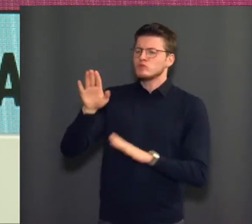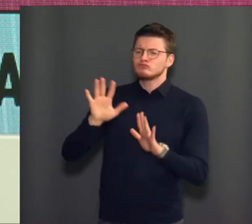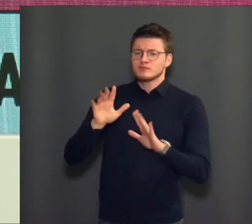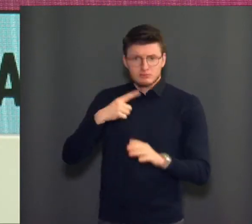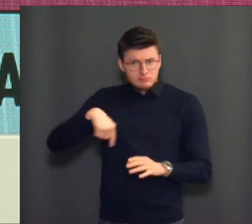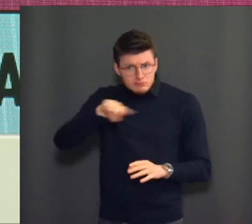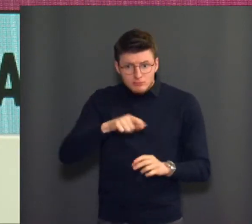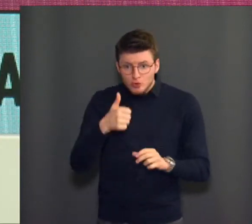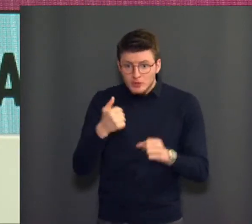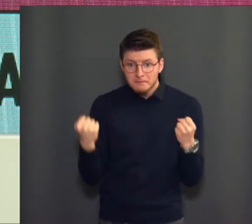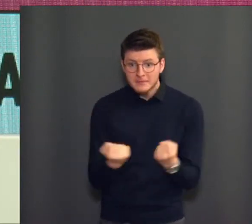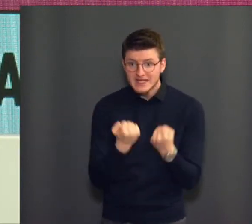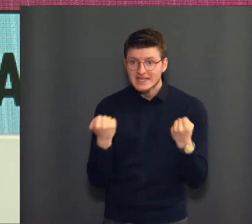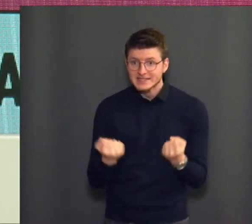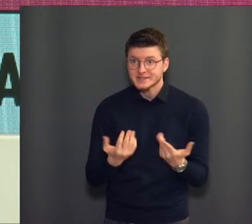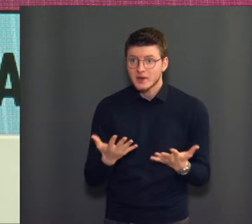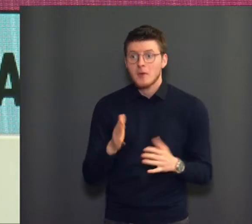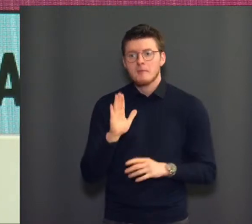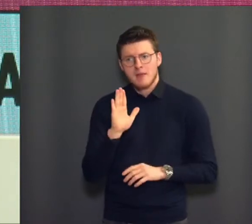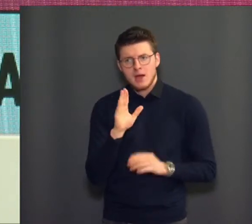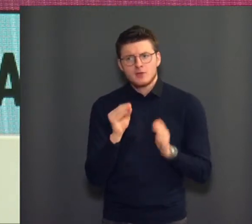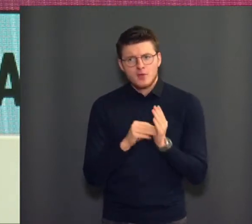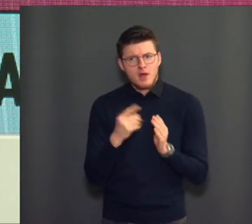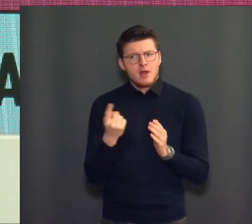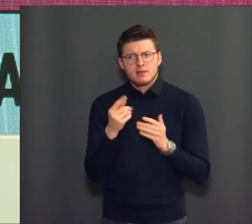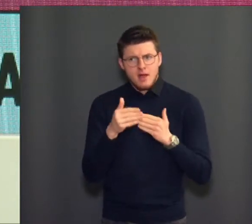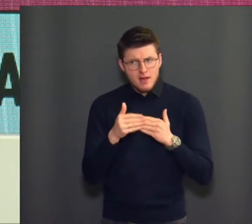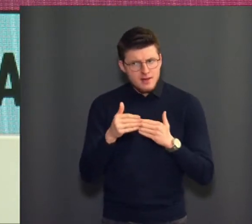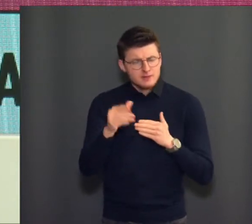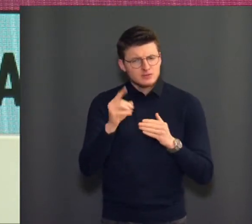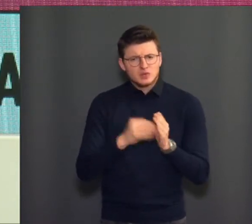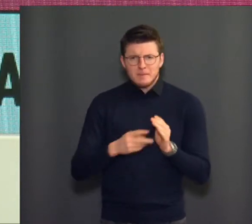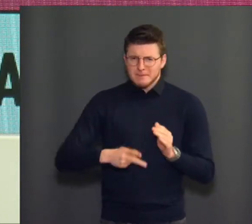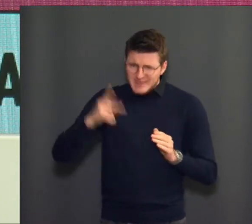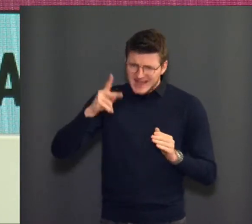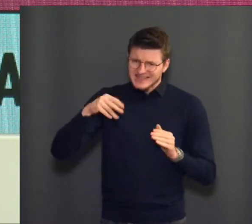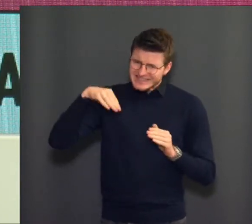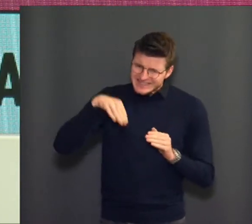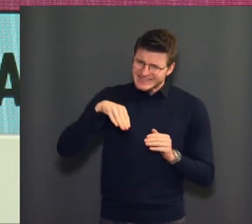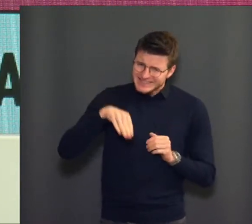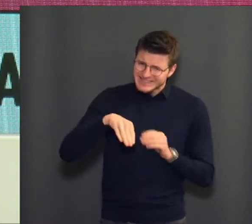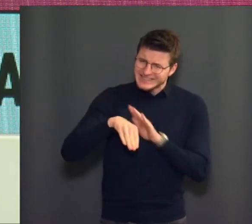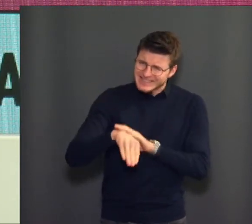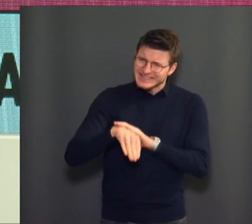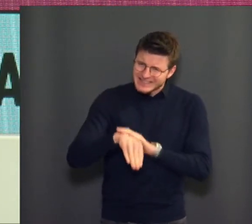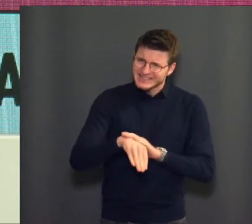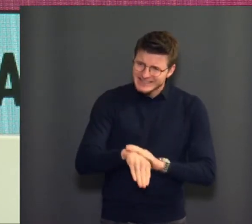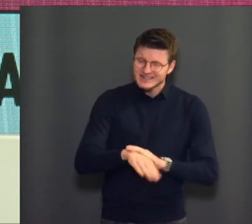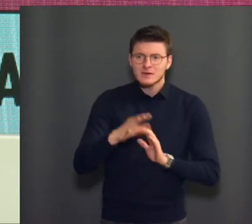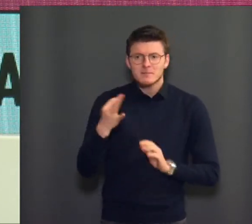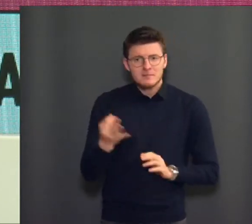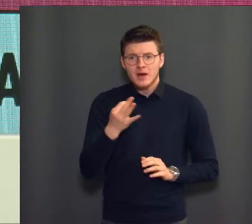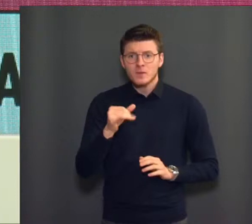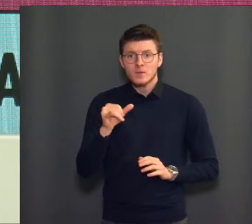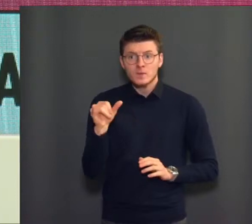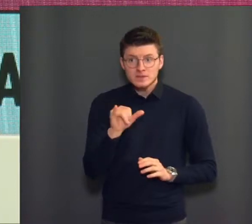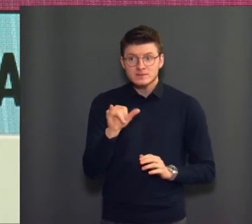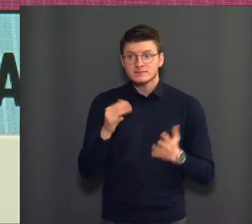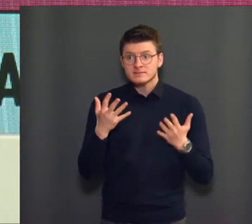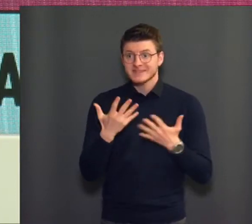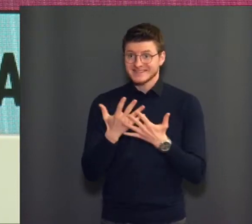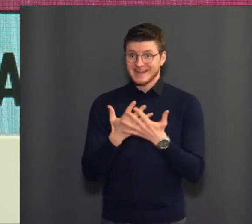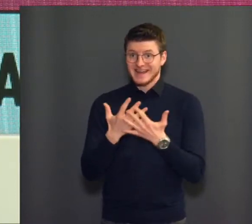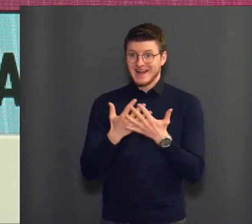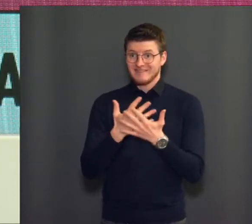Nu is onze grootste uitdaging om te zorgen dat we niet op een plateau blijven hangen, maar definitief de weg naar